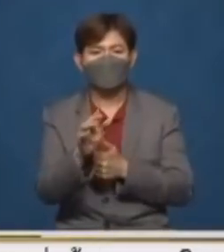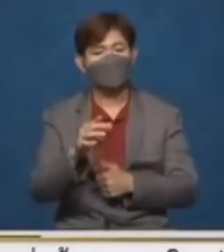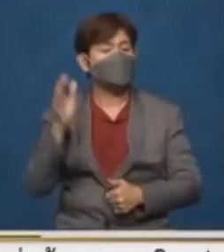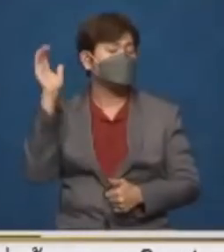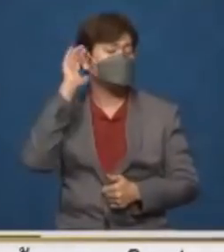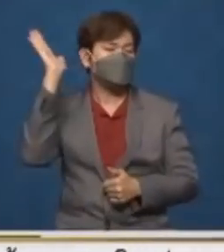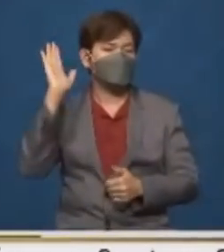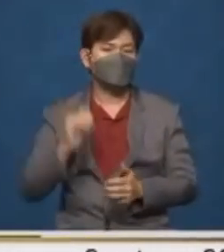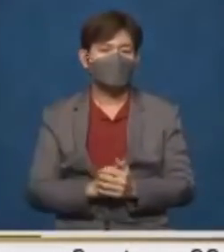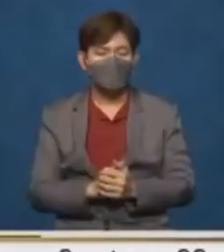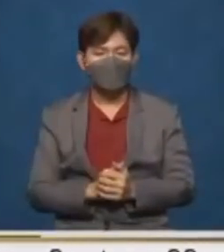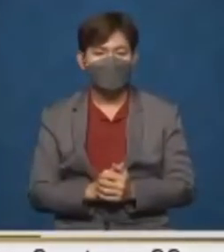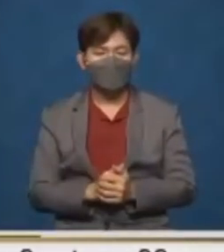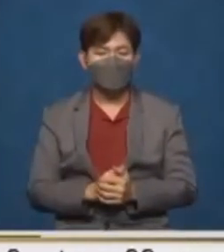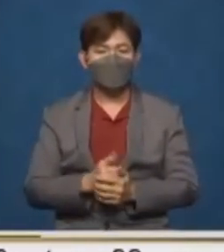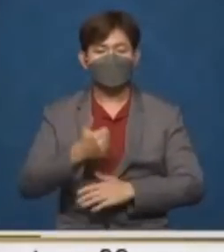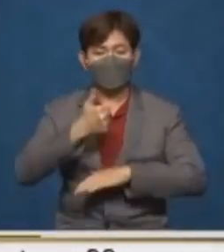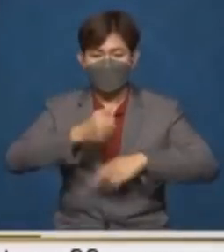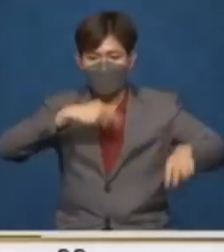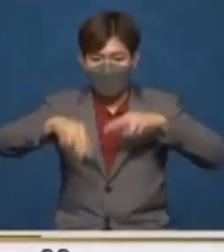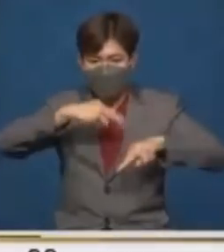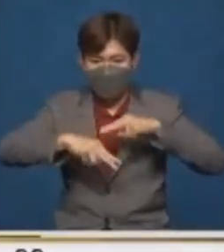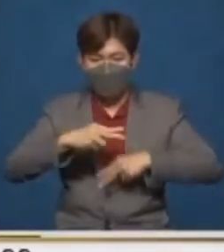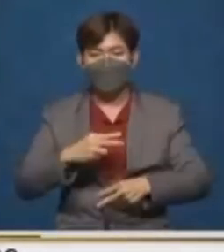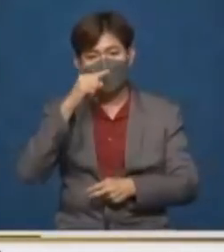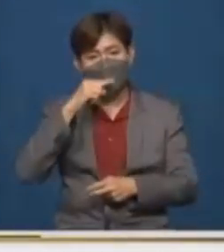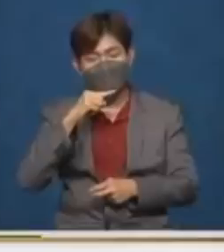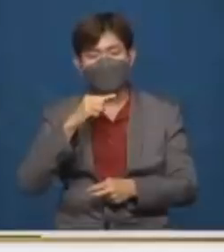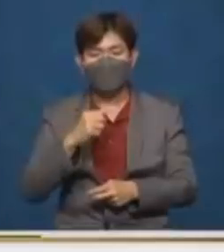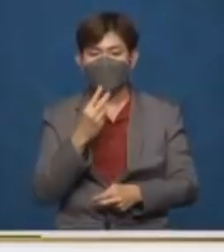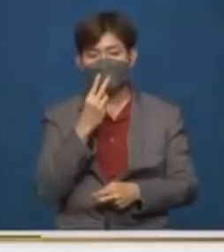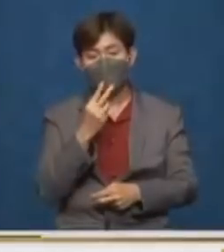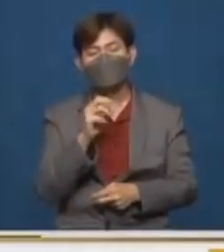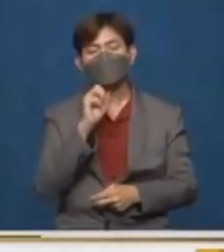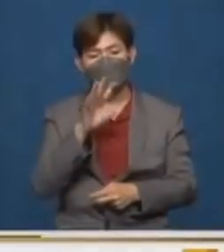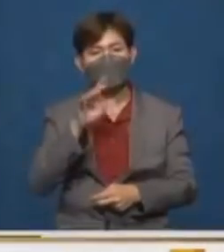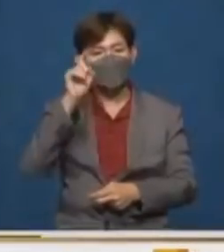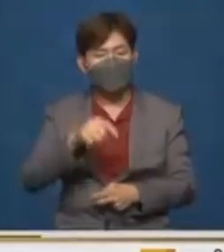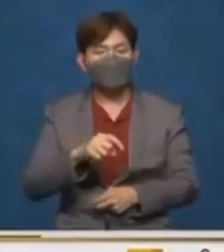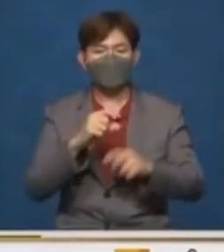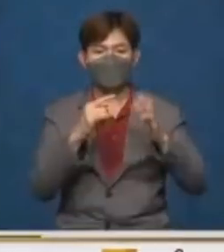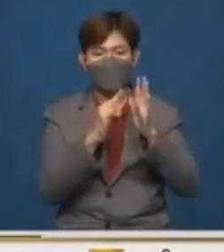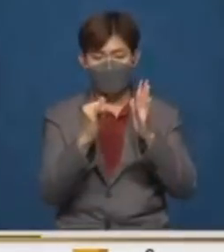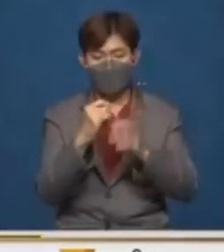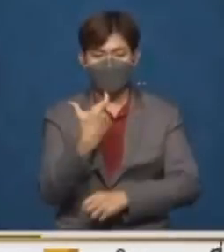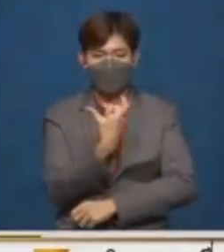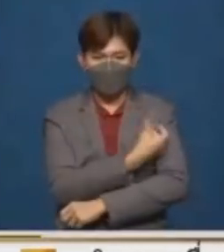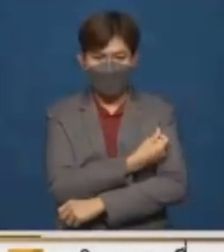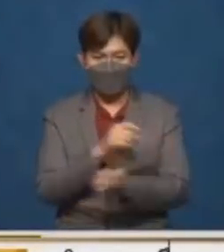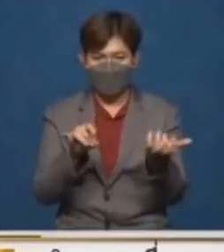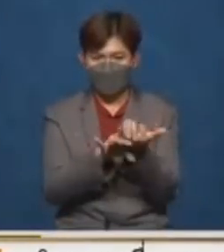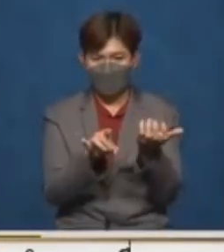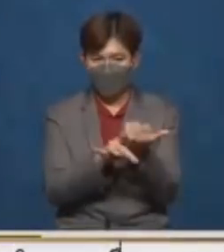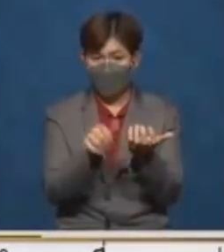ผู้ตรวจการแผนดิน บอกว่าควรเล่งหาวัคซีนทมคุณภาพ ให้ครอบคุมและทันเวลา